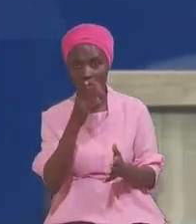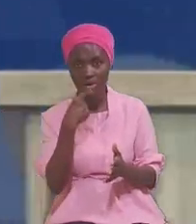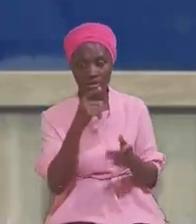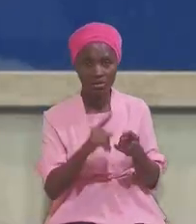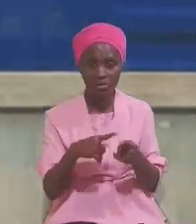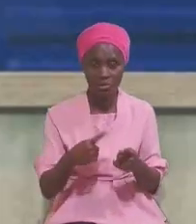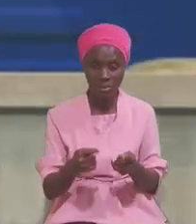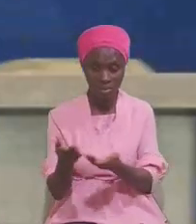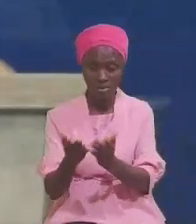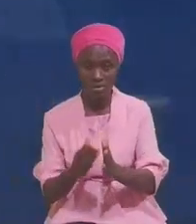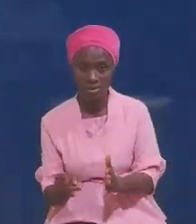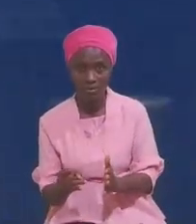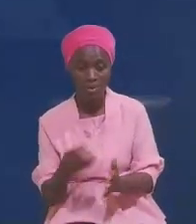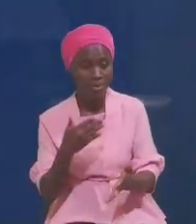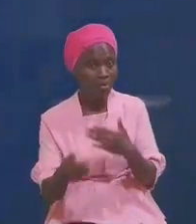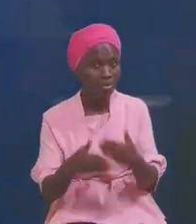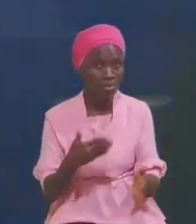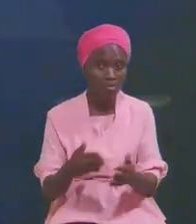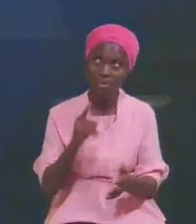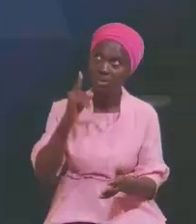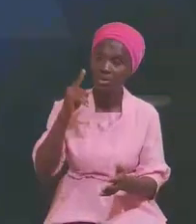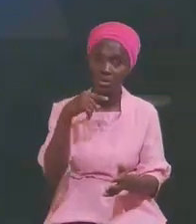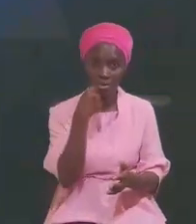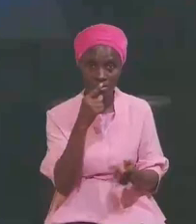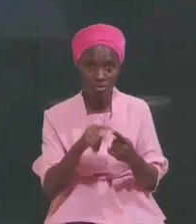faites ce qu'il vous dira.